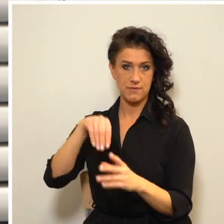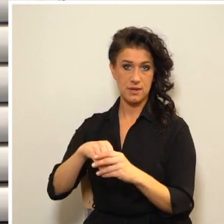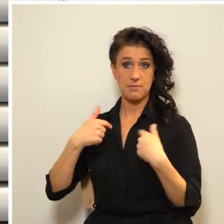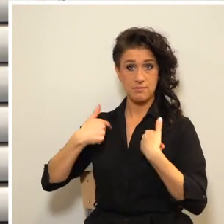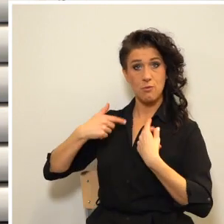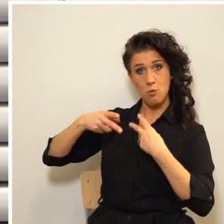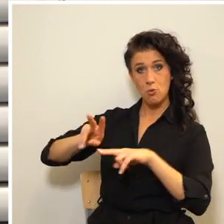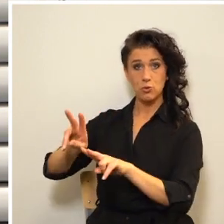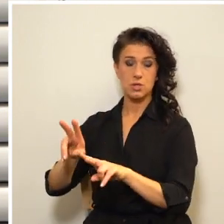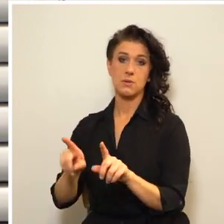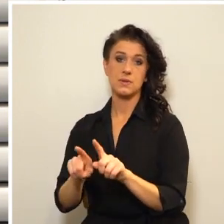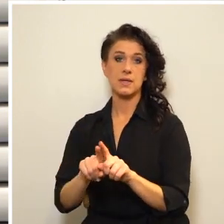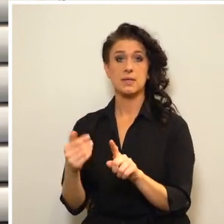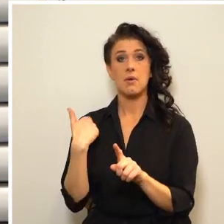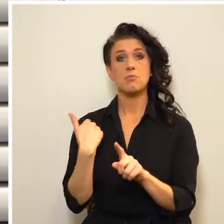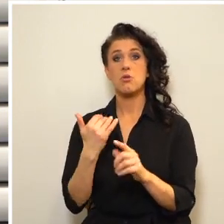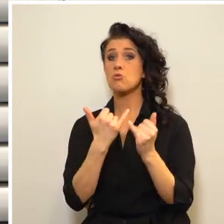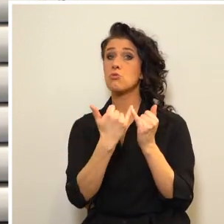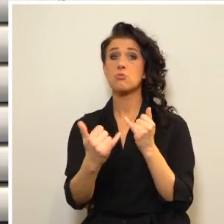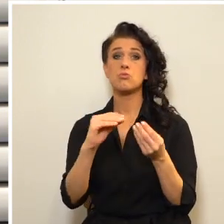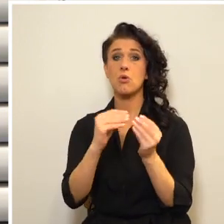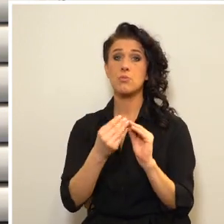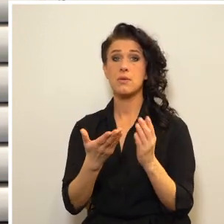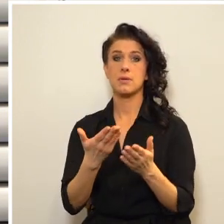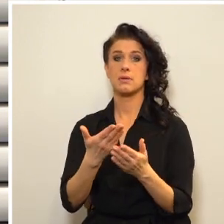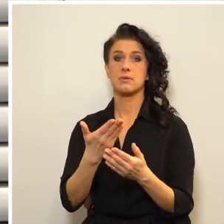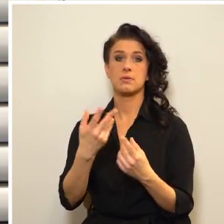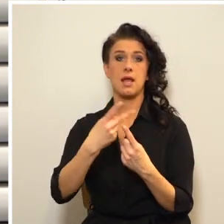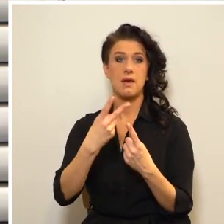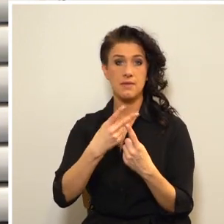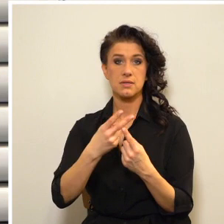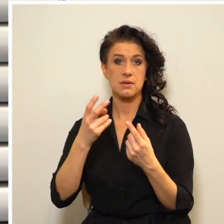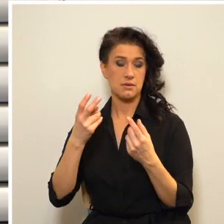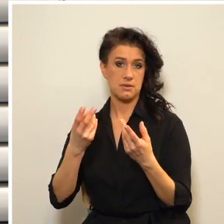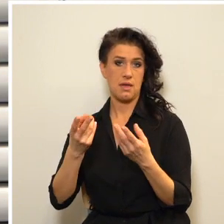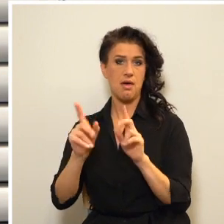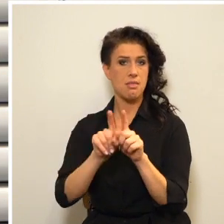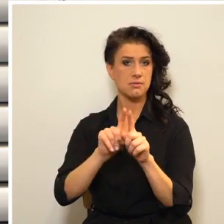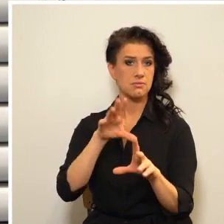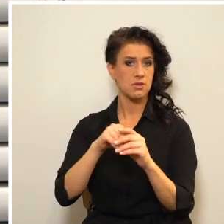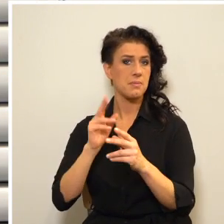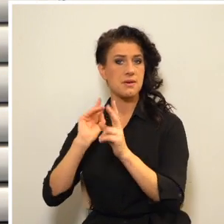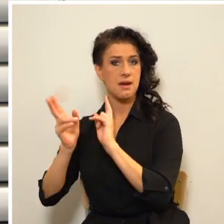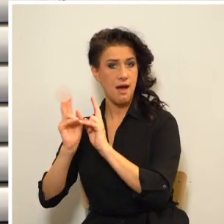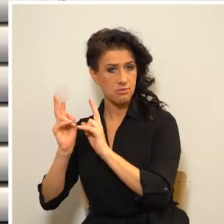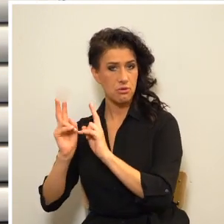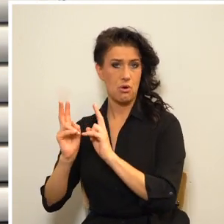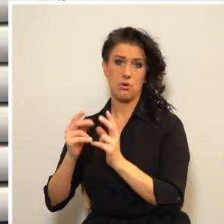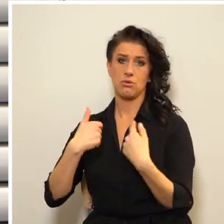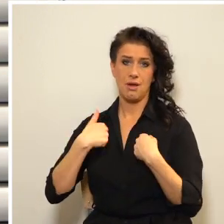wielokrotnie uczestniczyłem i w programach radiowych i telewizyjnych gdzie był poruszany temat handlu narządami